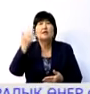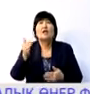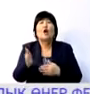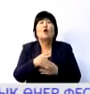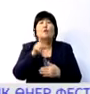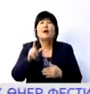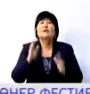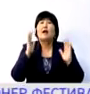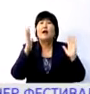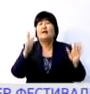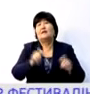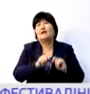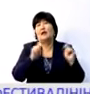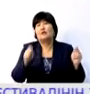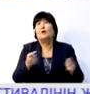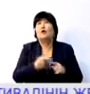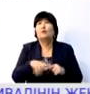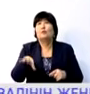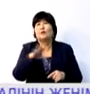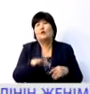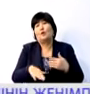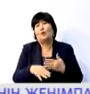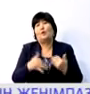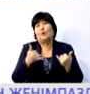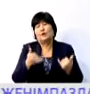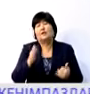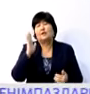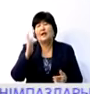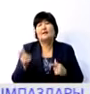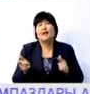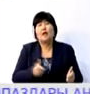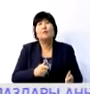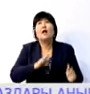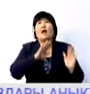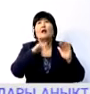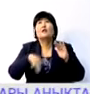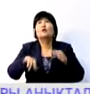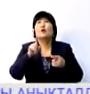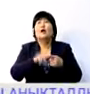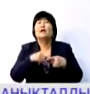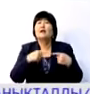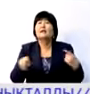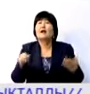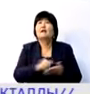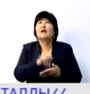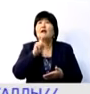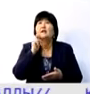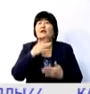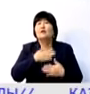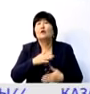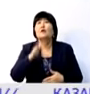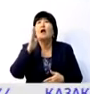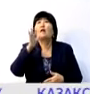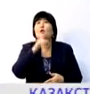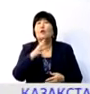балықшылар аллеясын ашпақшы. Оған да біз қолғабыс тигізуге ұрпақтары дайынбыз. Теңіз төскейіне қатысты тың деректерге жастар қанық болу үшін